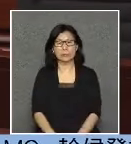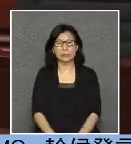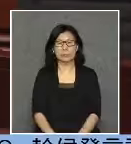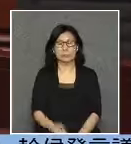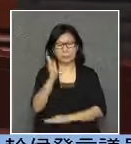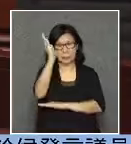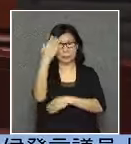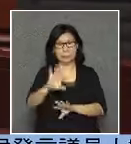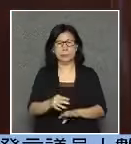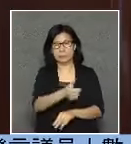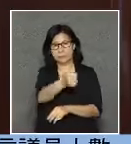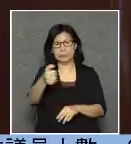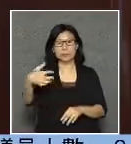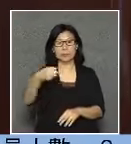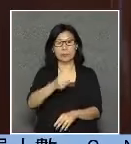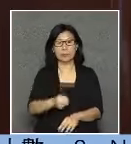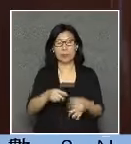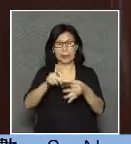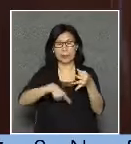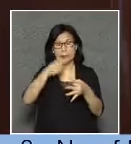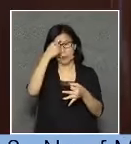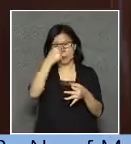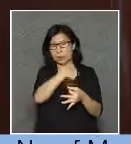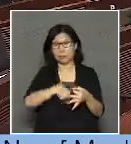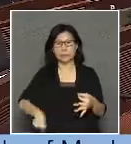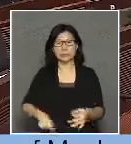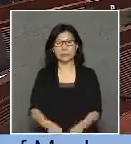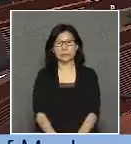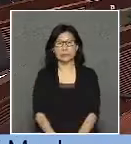謹此陳辭，多謝主席。 梁國雄議員， 主席。